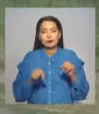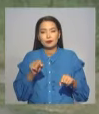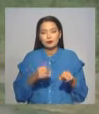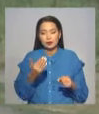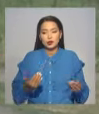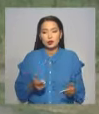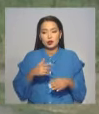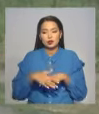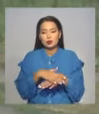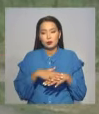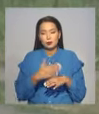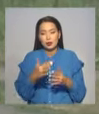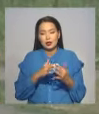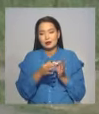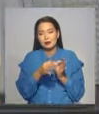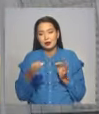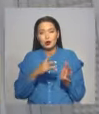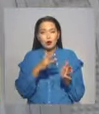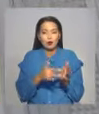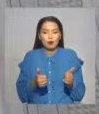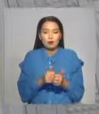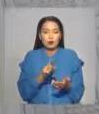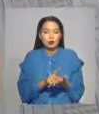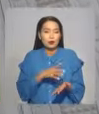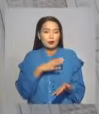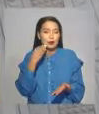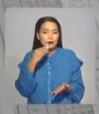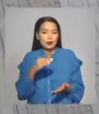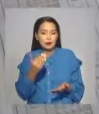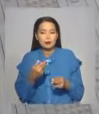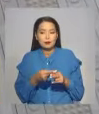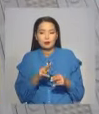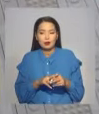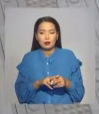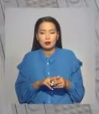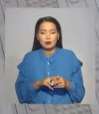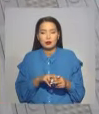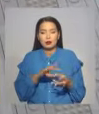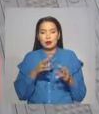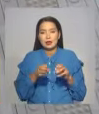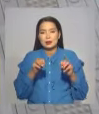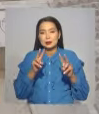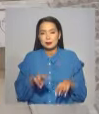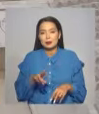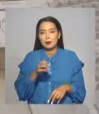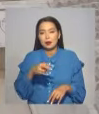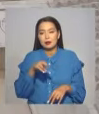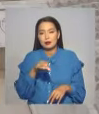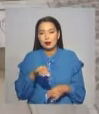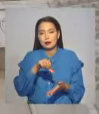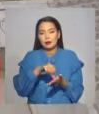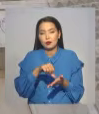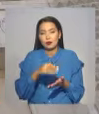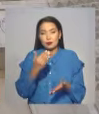жителями города и села. Кроме того, необходимо повысить эффективность работы омбудсмена и уполномоченных со специальным мандатом. Они должны участвовать в процессах